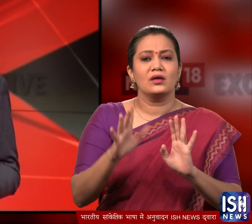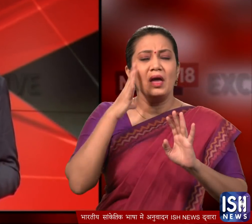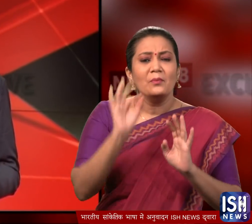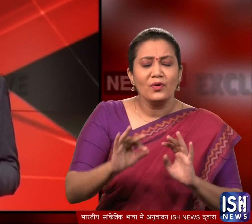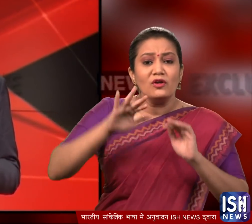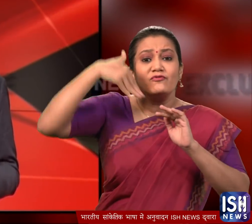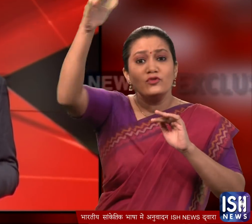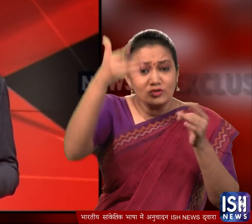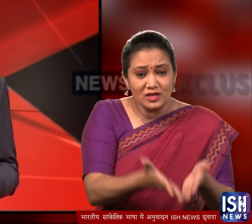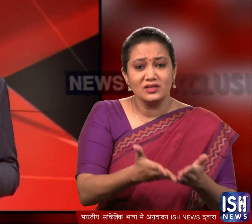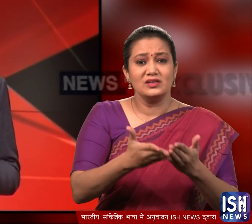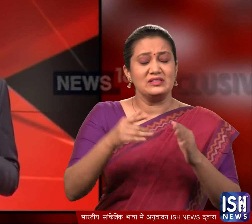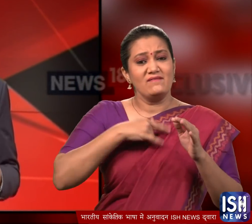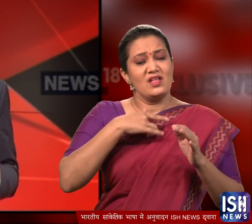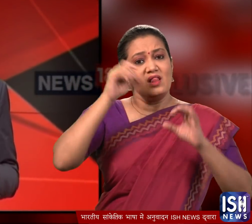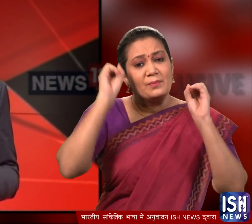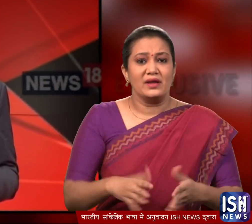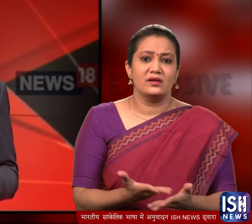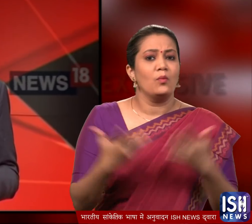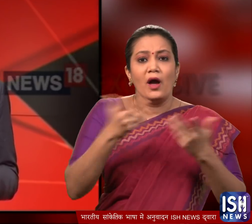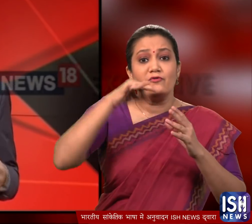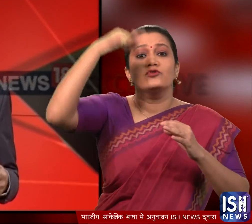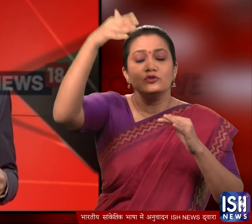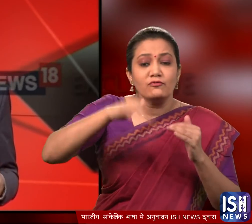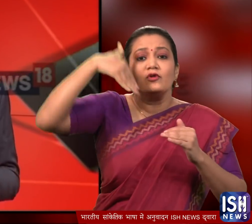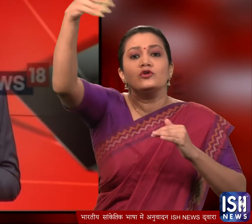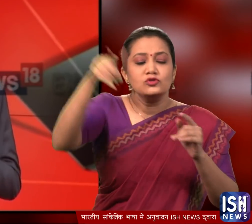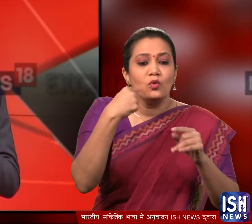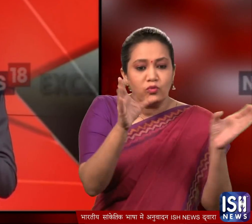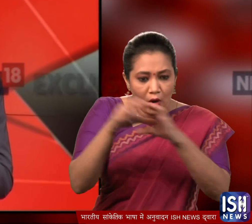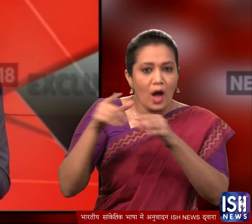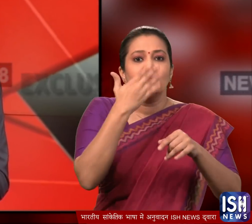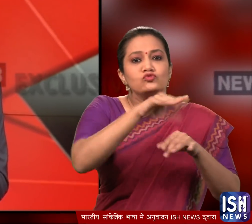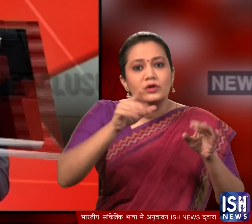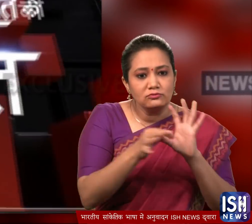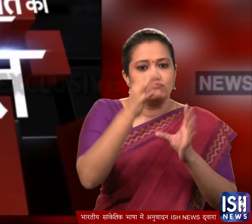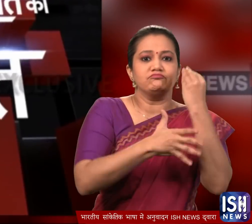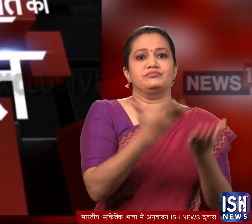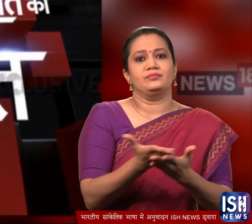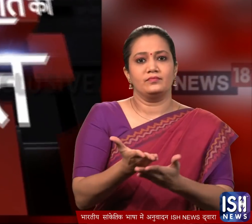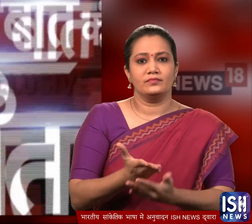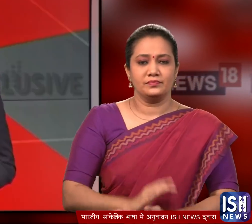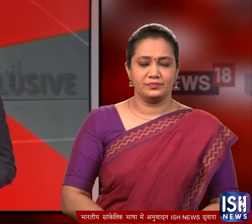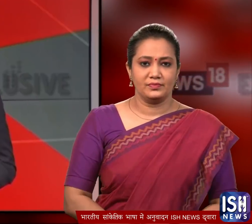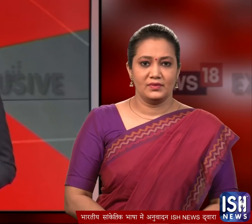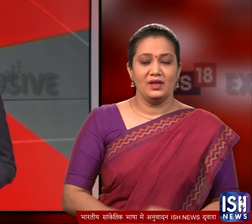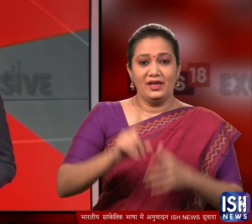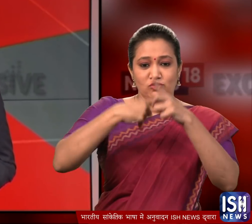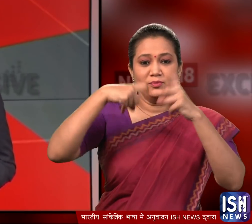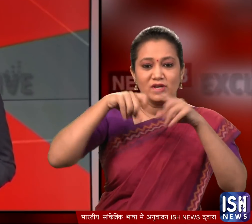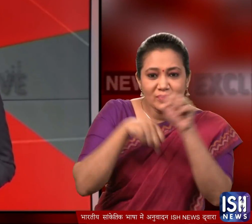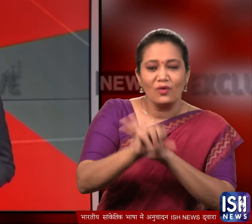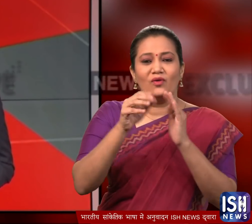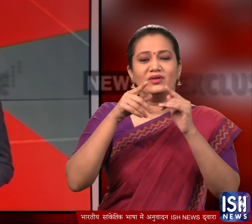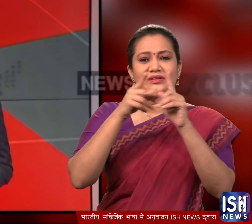के राजनीतिक भविष्य के लिए अशुभ संकेत है, क्योंकि भविष्य के नेता इन्हीं छात्र संगठनों में तैयार होते हैं। जम्मू कश्मीर में सुरक्षा